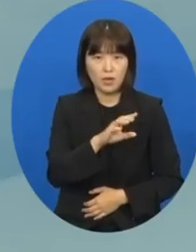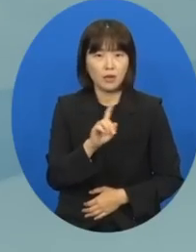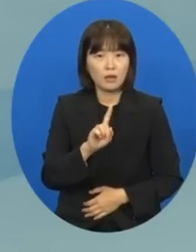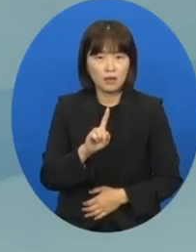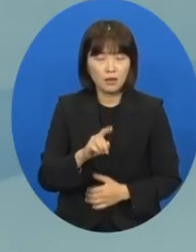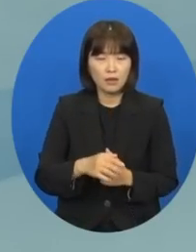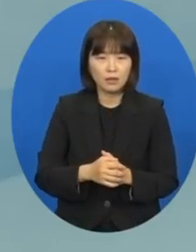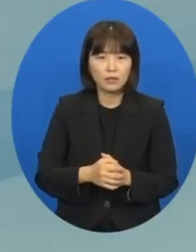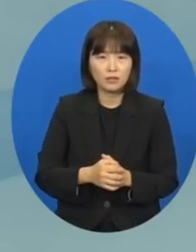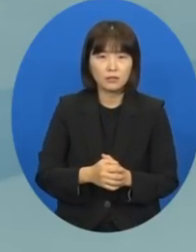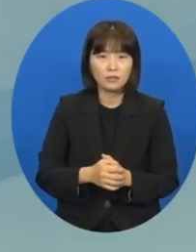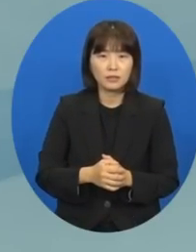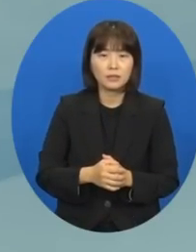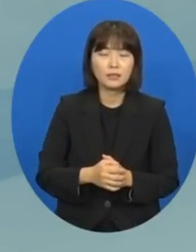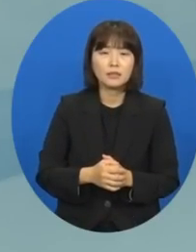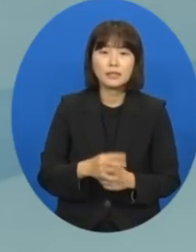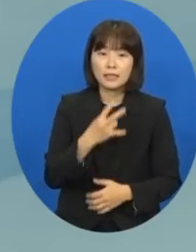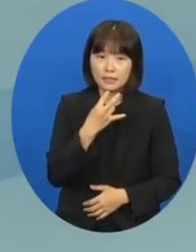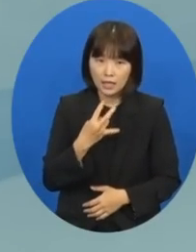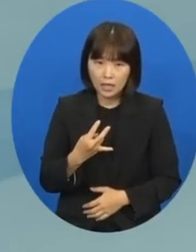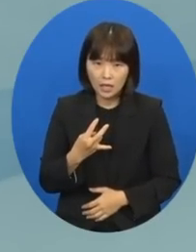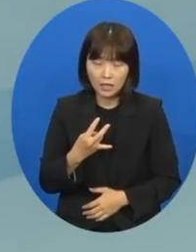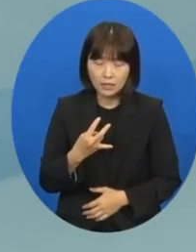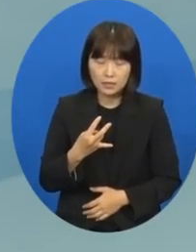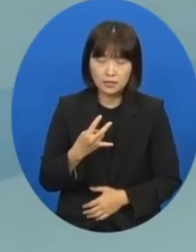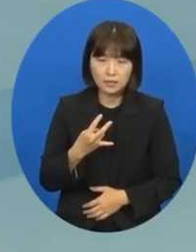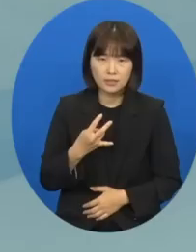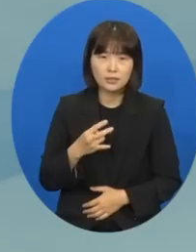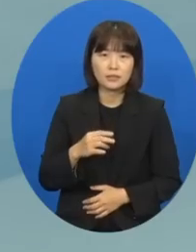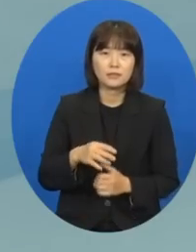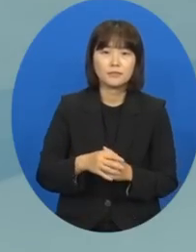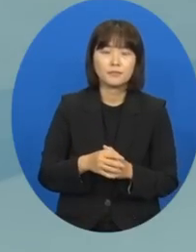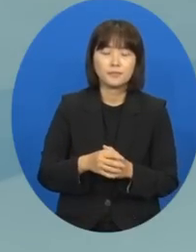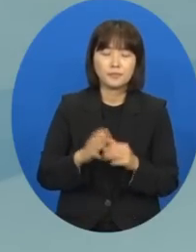1절이죠. 아브라함의 아내 사례는 출산하지 못하였다는 것입니다.